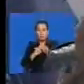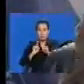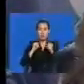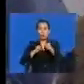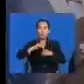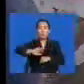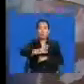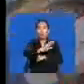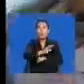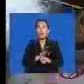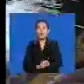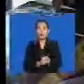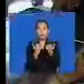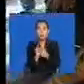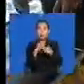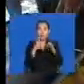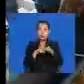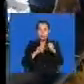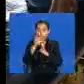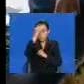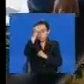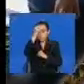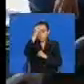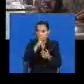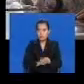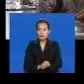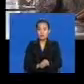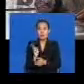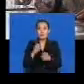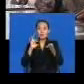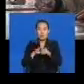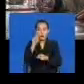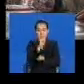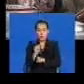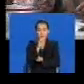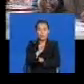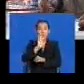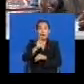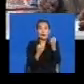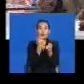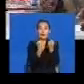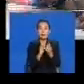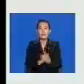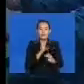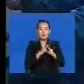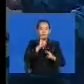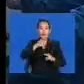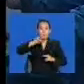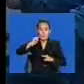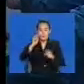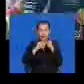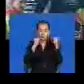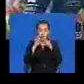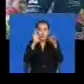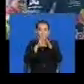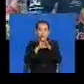ศไม่ว่าจะเป็นมิกิจากประเทศญี่ปุ่นควงคู่มากับ Toyota Supraและไมค์วิดเดทมาพร้อมกับ